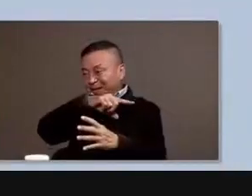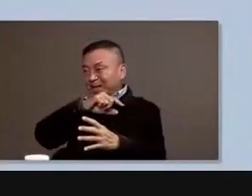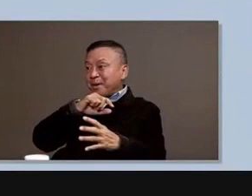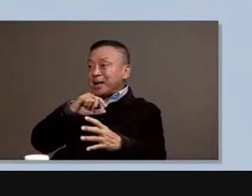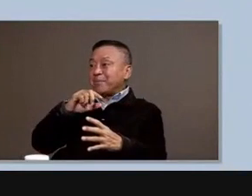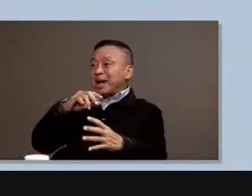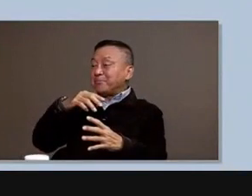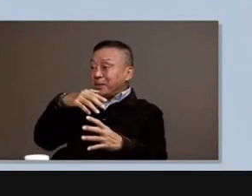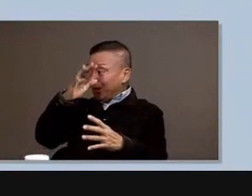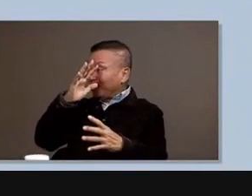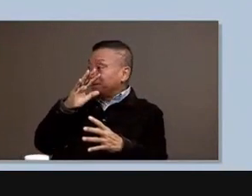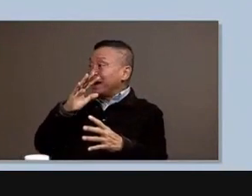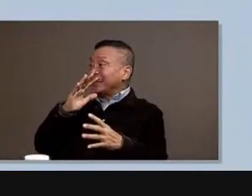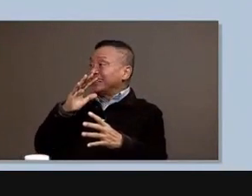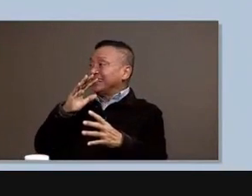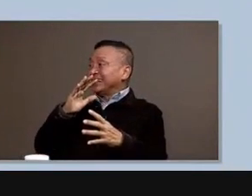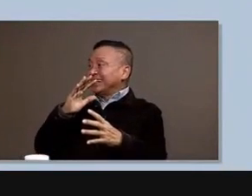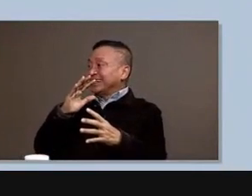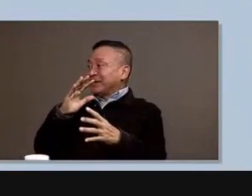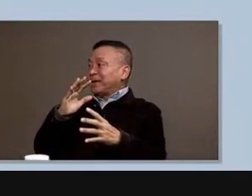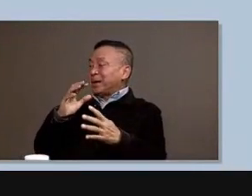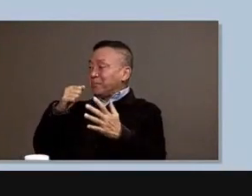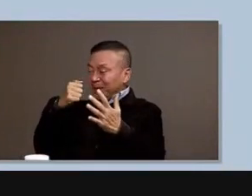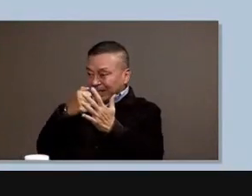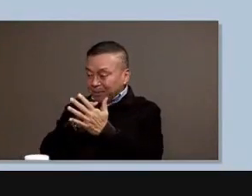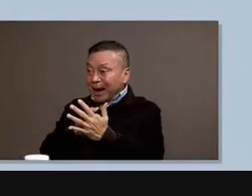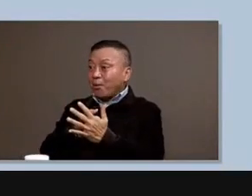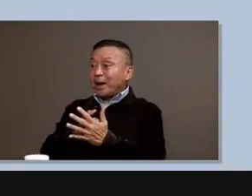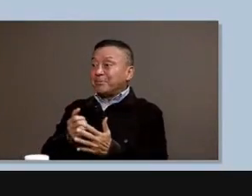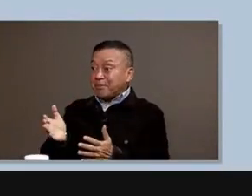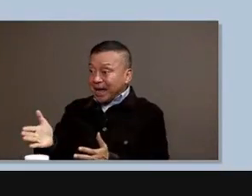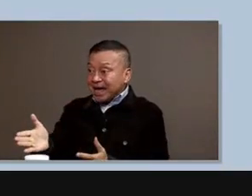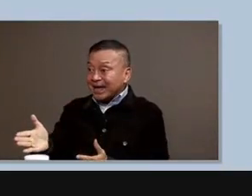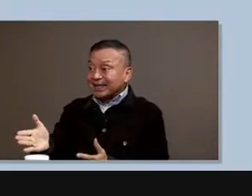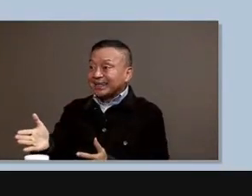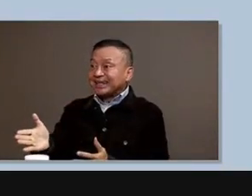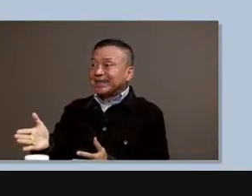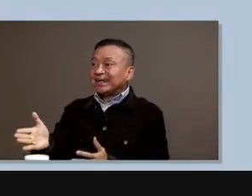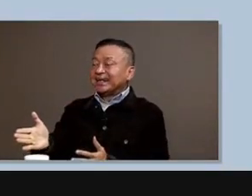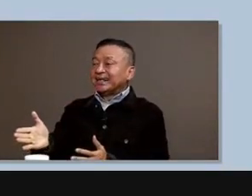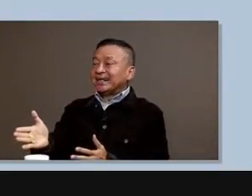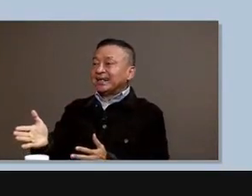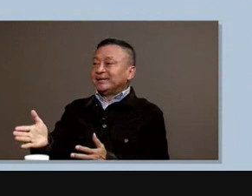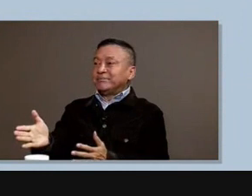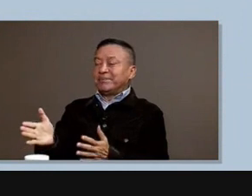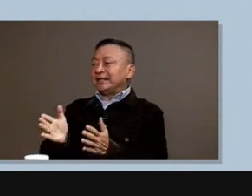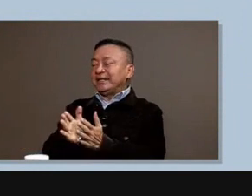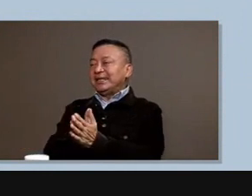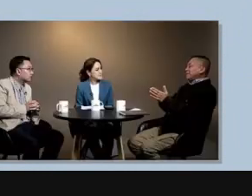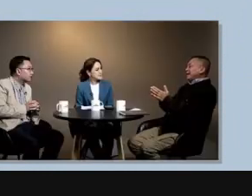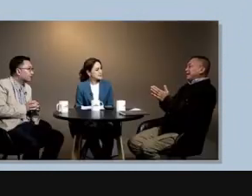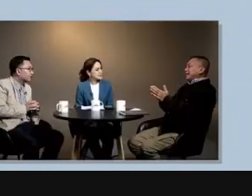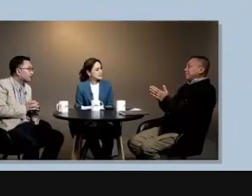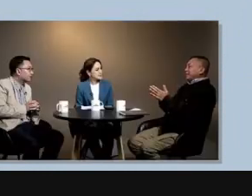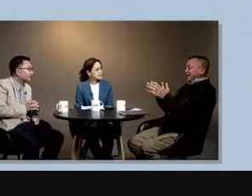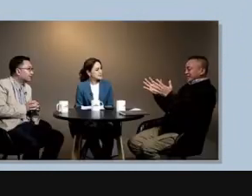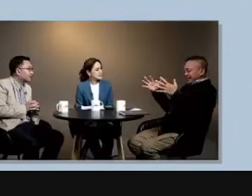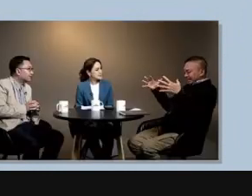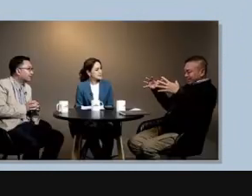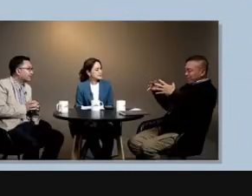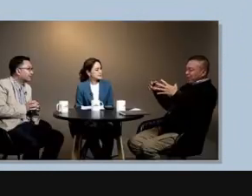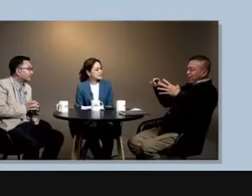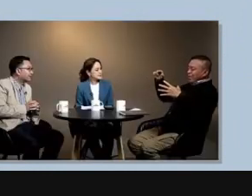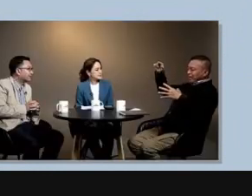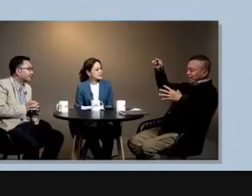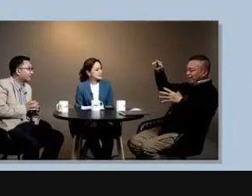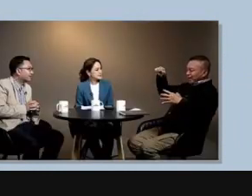ฏว่าปีที่ผ่านมาไม่มีคนสมัครใช่ไหมครับมีแต่เผ่าพันธุ์พม่าและทีนี้ทำไงครับ ไอ้ที่เ